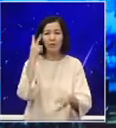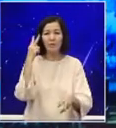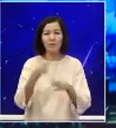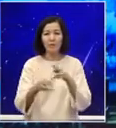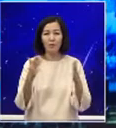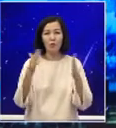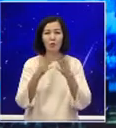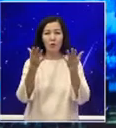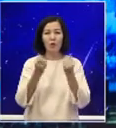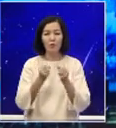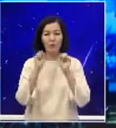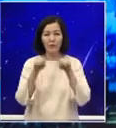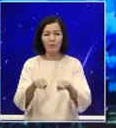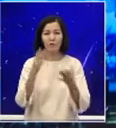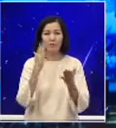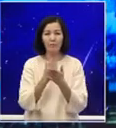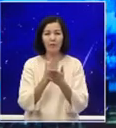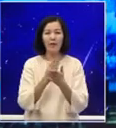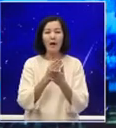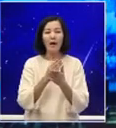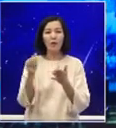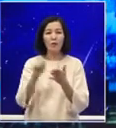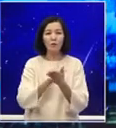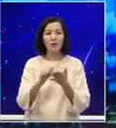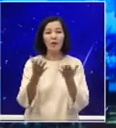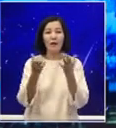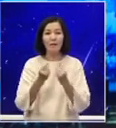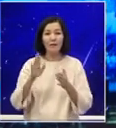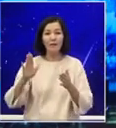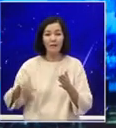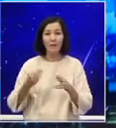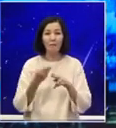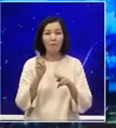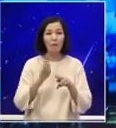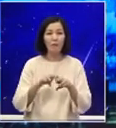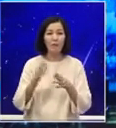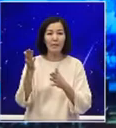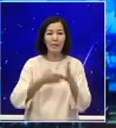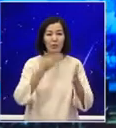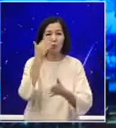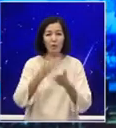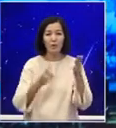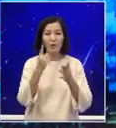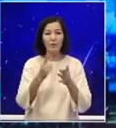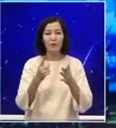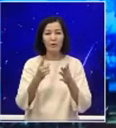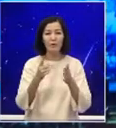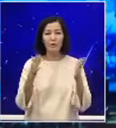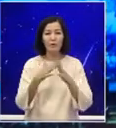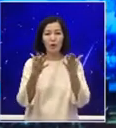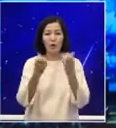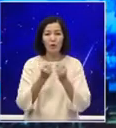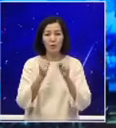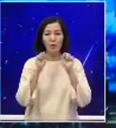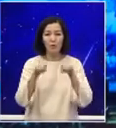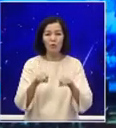үй алуға мүмкіндігі бар. Ал азаматтыққа ие болған соң бұл құжат мәртебесі жойылып, сонымен бірге үй алу мүмкіндігінен